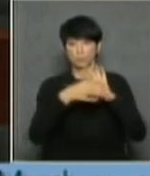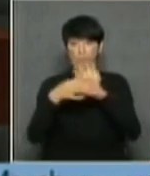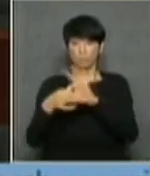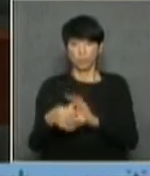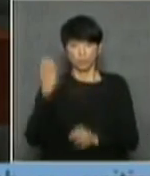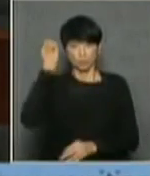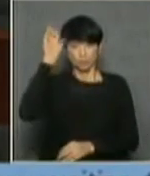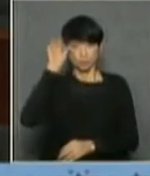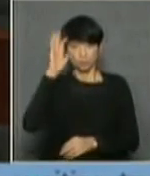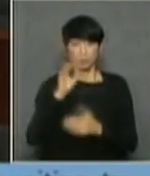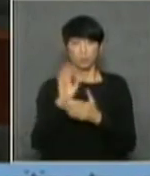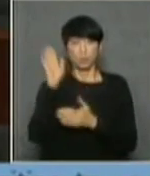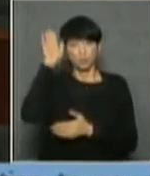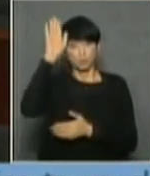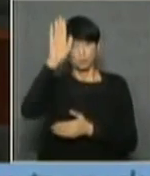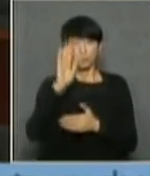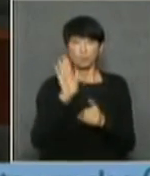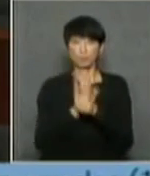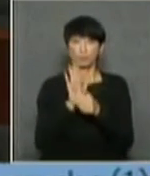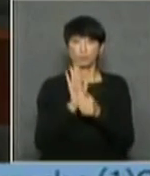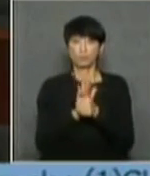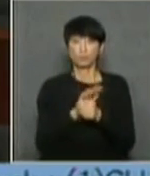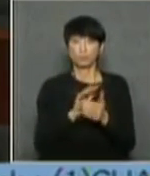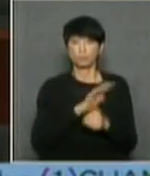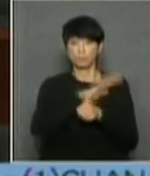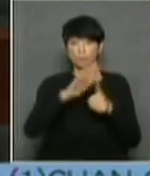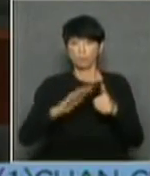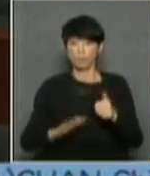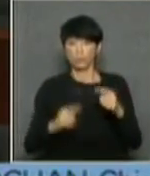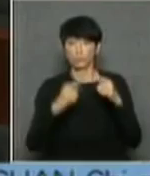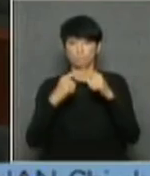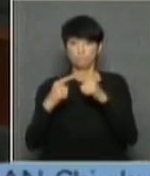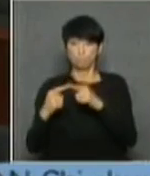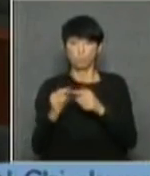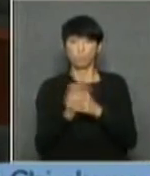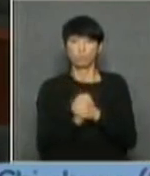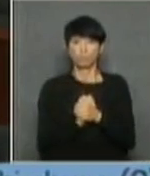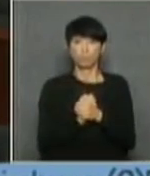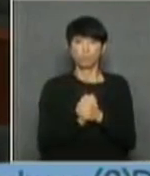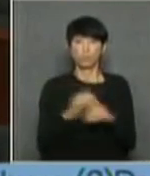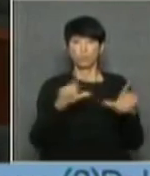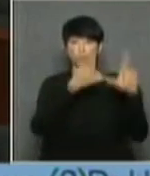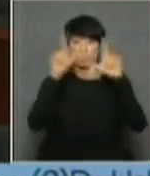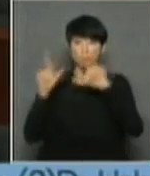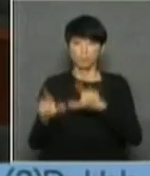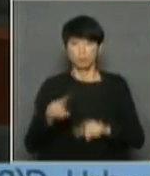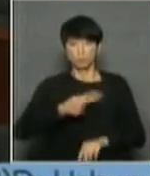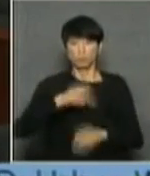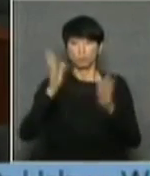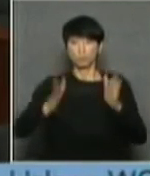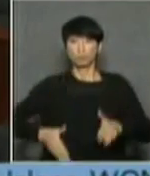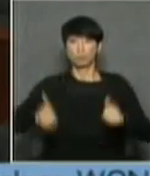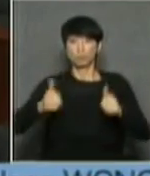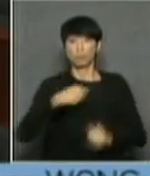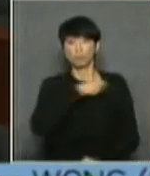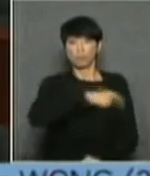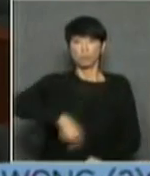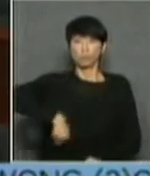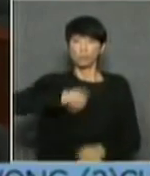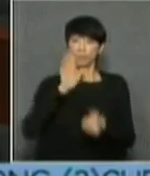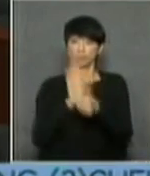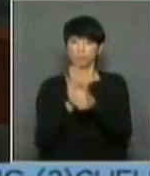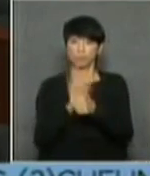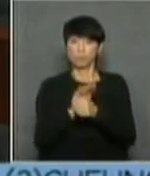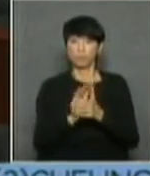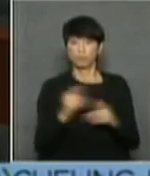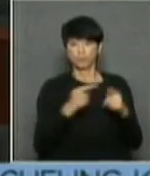議的，期望呢可以協助受影響的居民呢重過正常的生活，受影響的居民健康可以得到保障，普羅